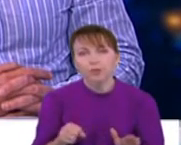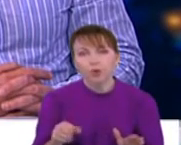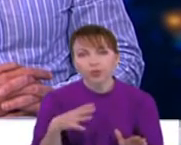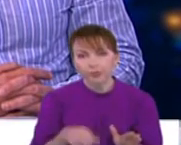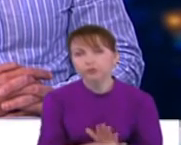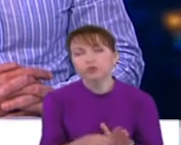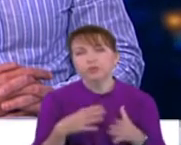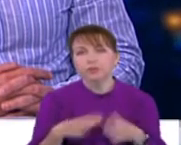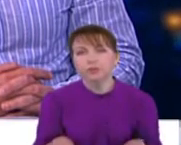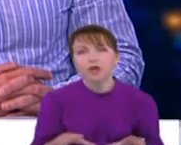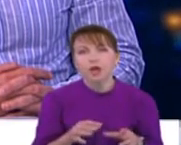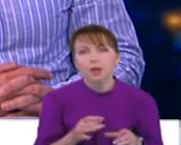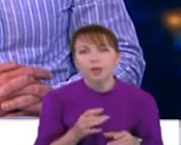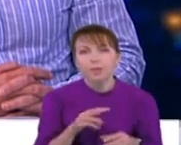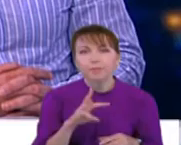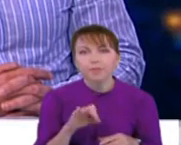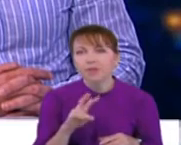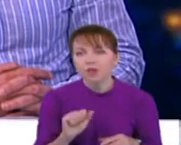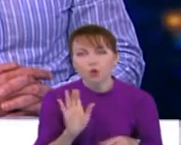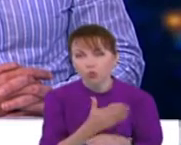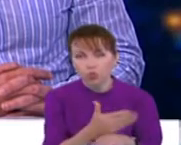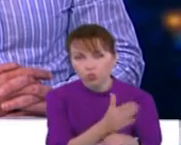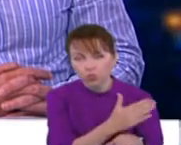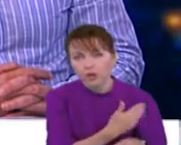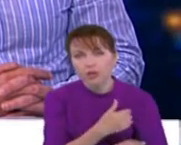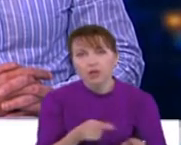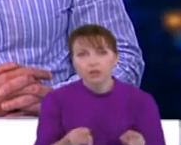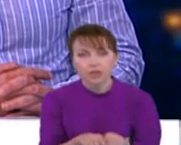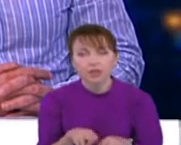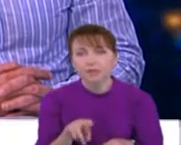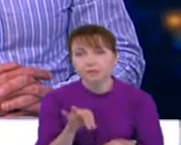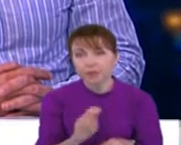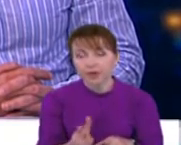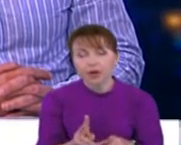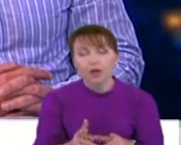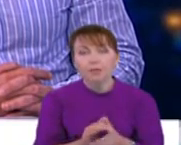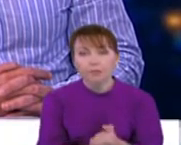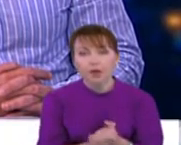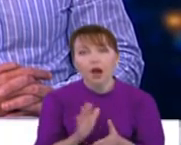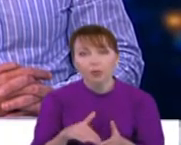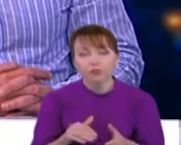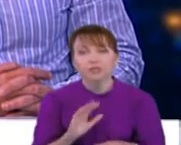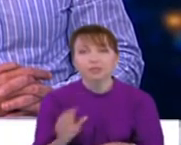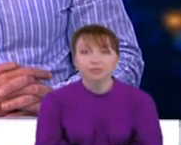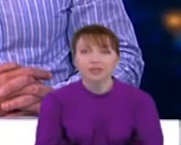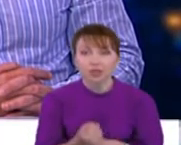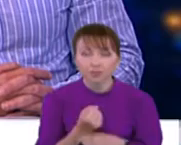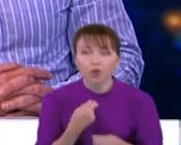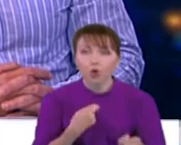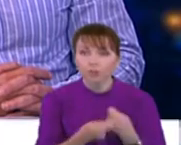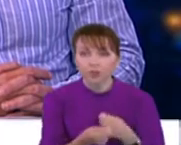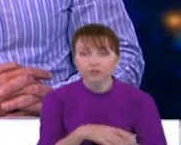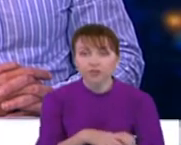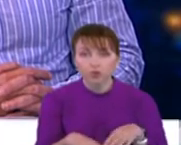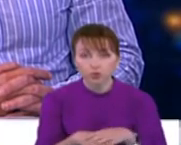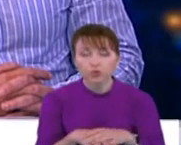розмінування, і от іде такий процес в бік миру. І потім це підтримано обміном